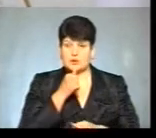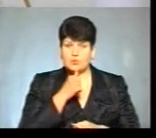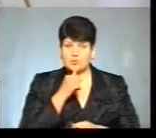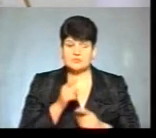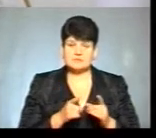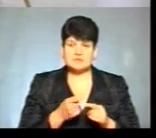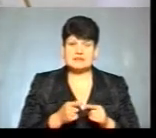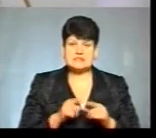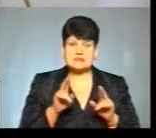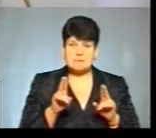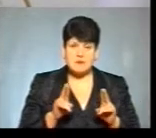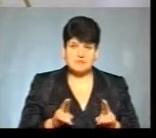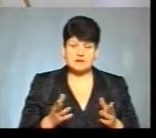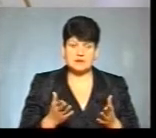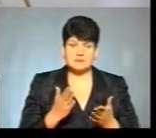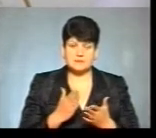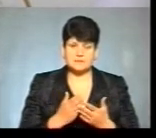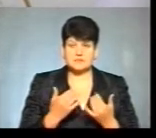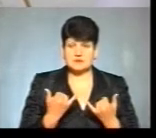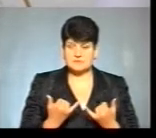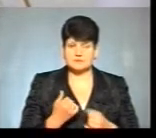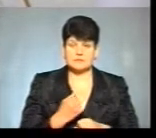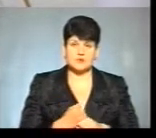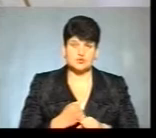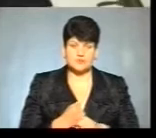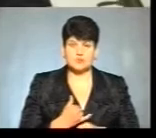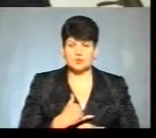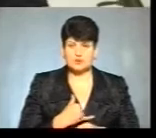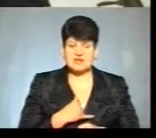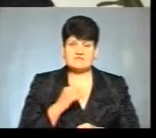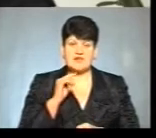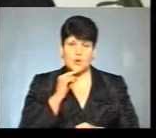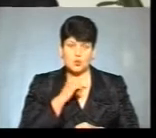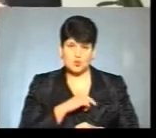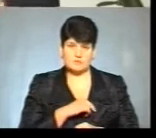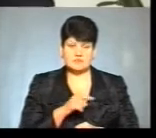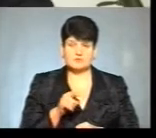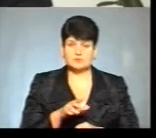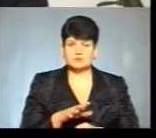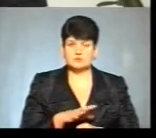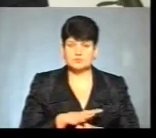змінювати ці правила, які би мали сьогодні безпосередньо працювати в нас в економіці. Воно йшло на